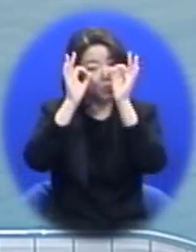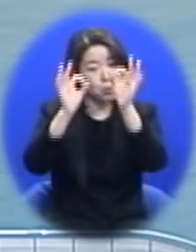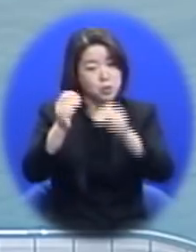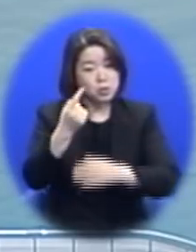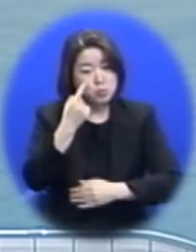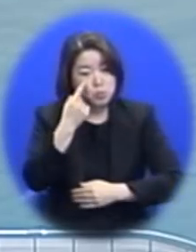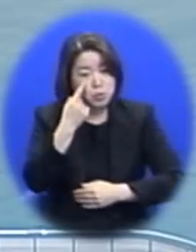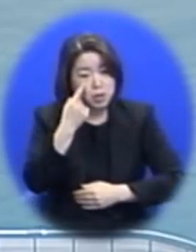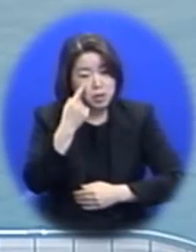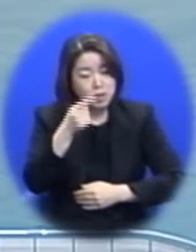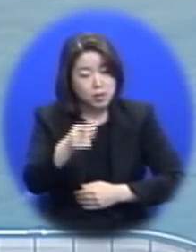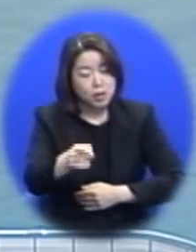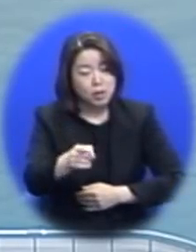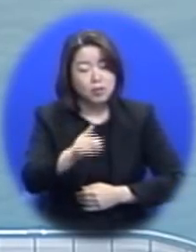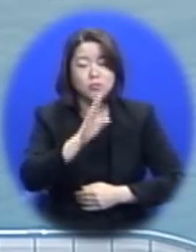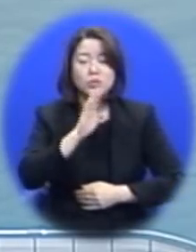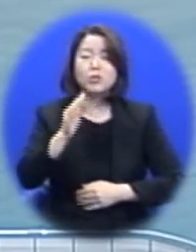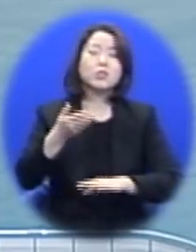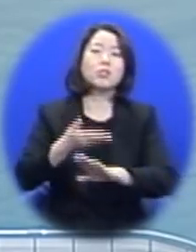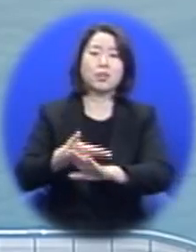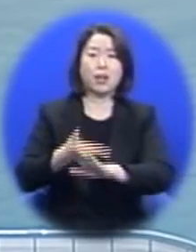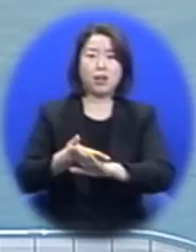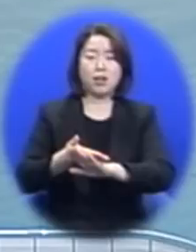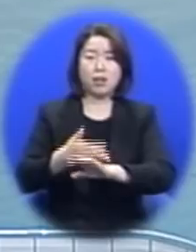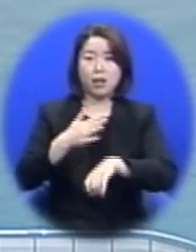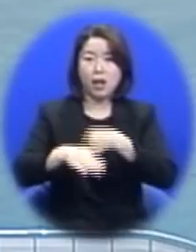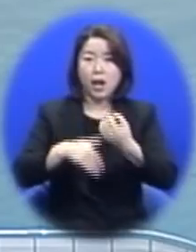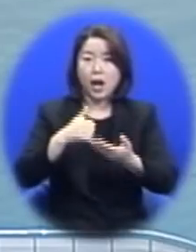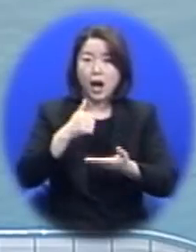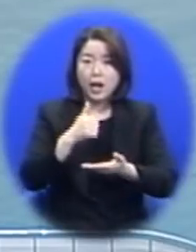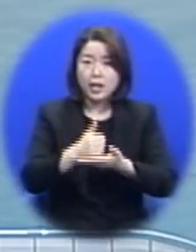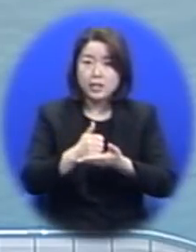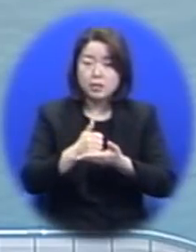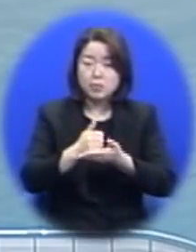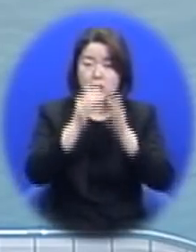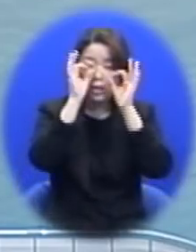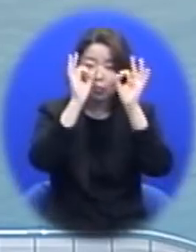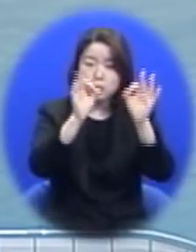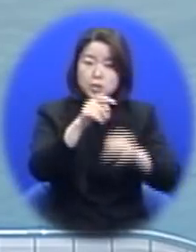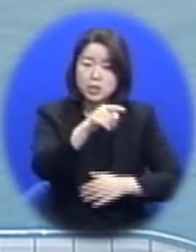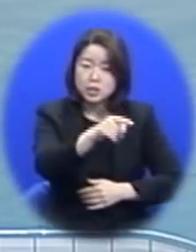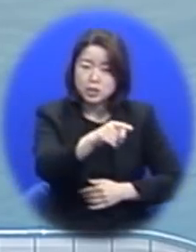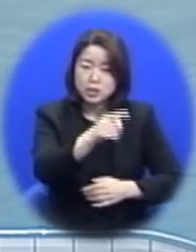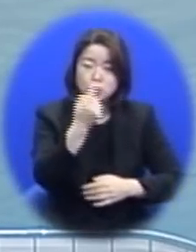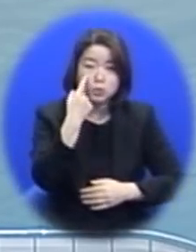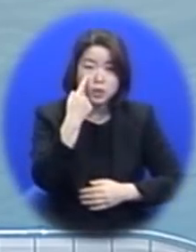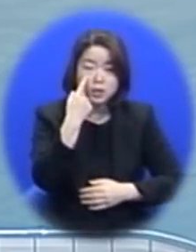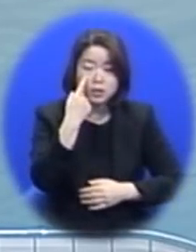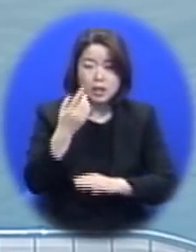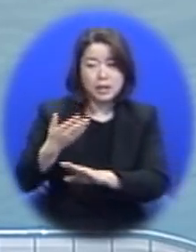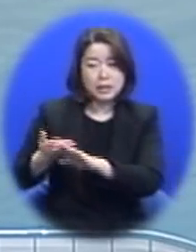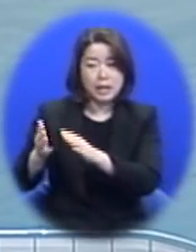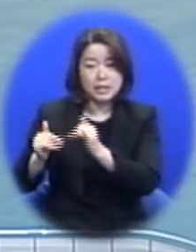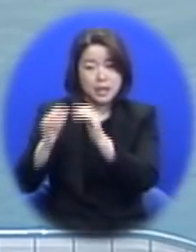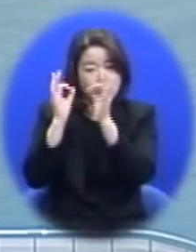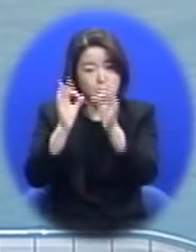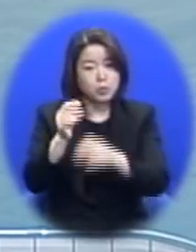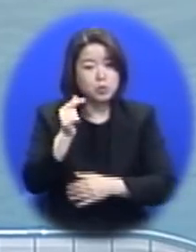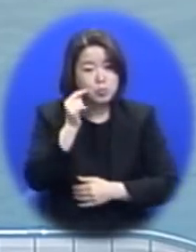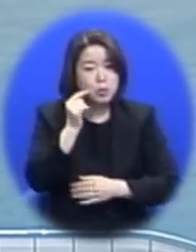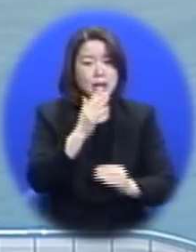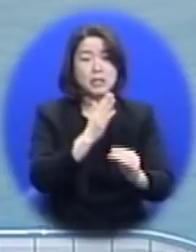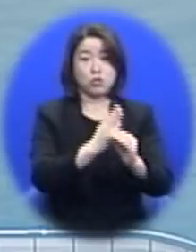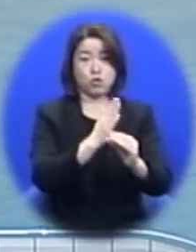그렇지 않다는 겁니다. 하나님이 보시는, 다른 사람이 보지 못하는 그 중심을 보시는 하나님에게